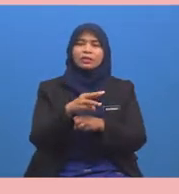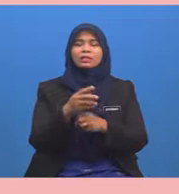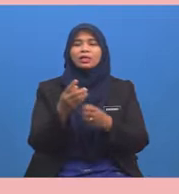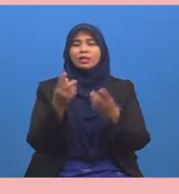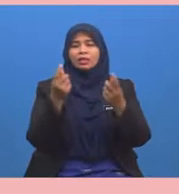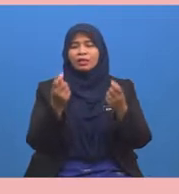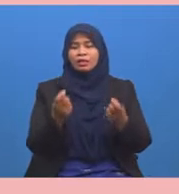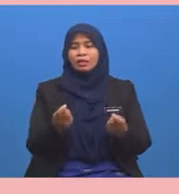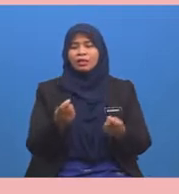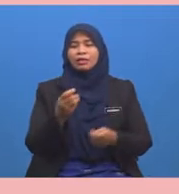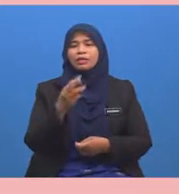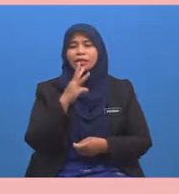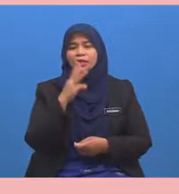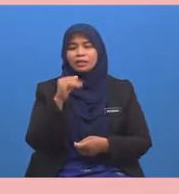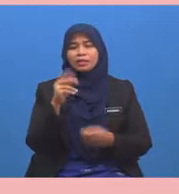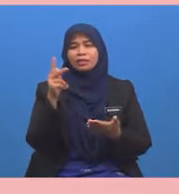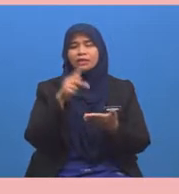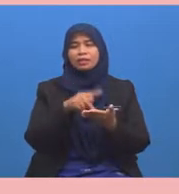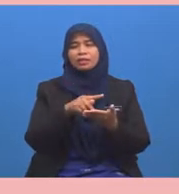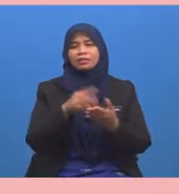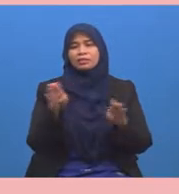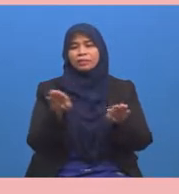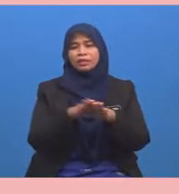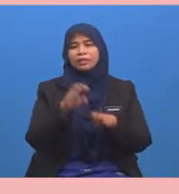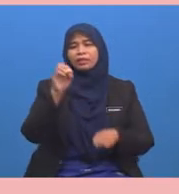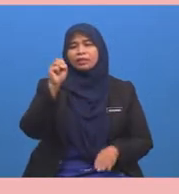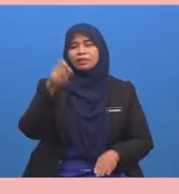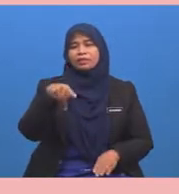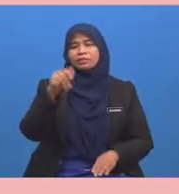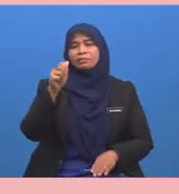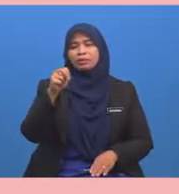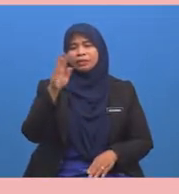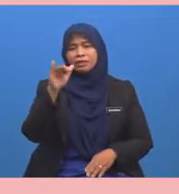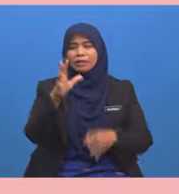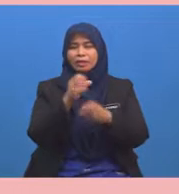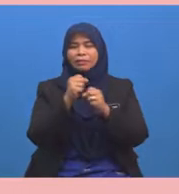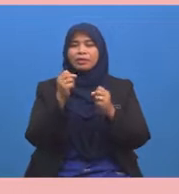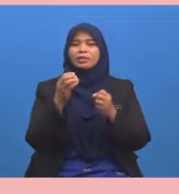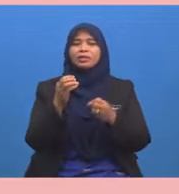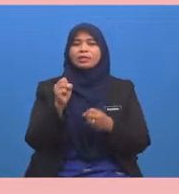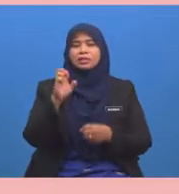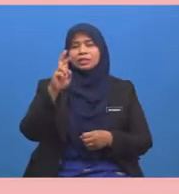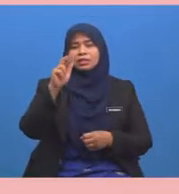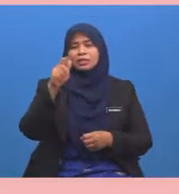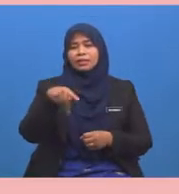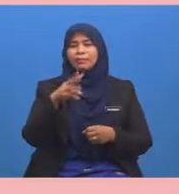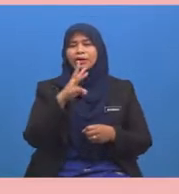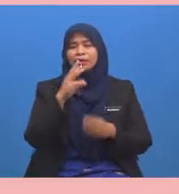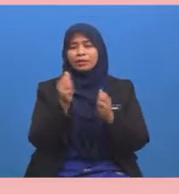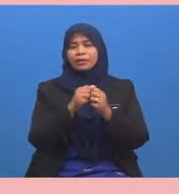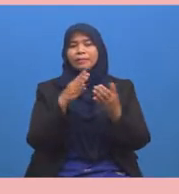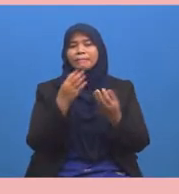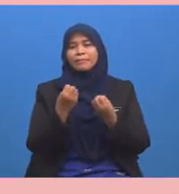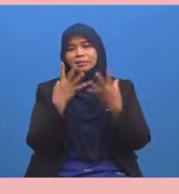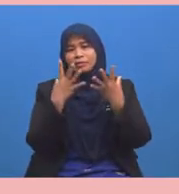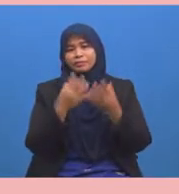tadahan air yang dikenali juga sebagai span yang dapat menyerap air dengan banyak melalui proses cegatan